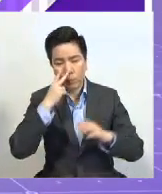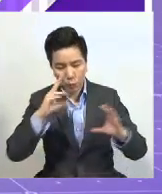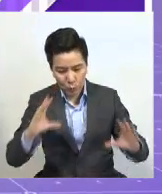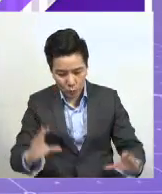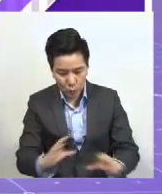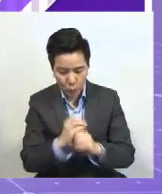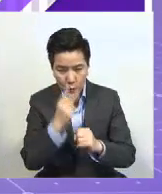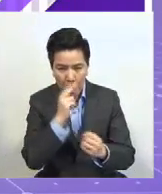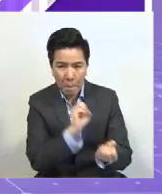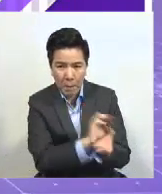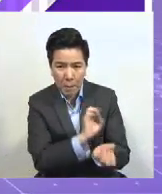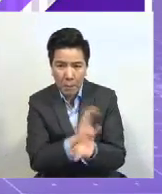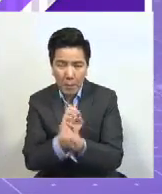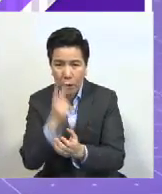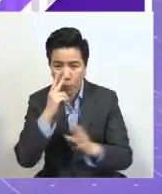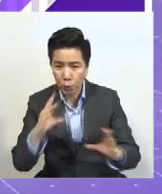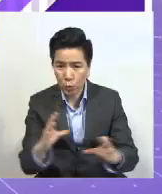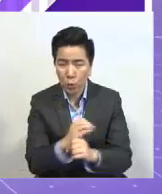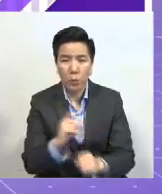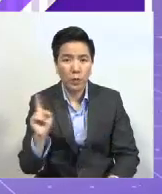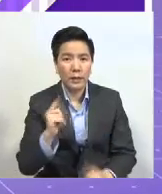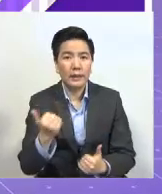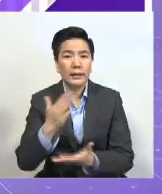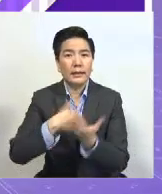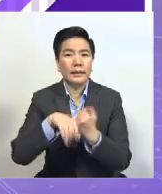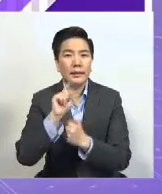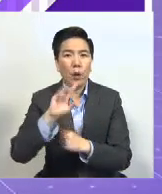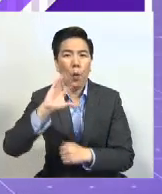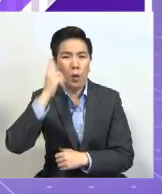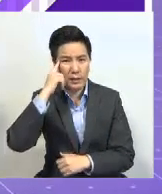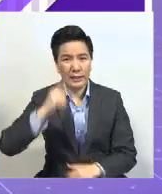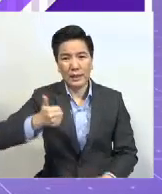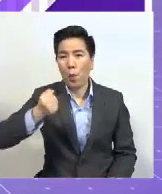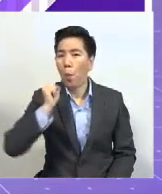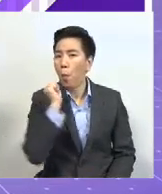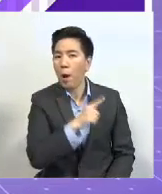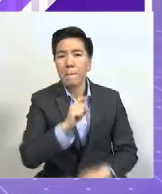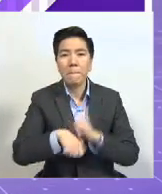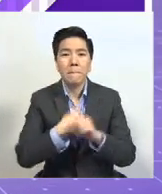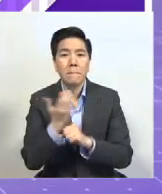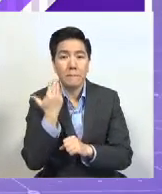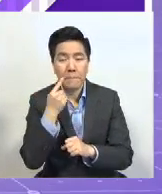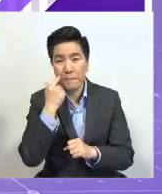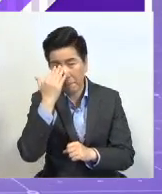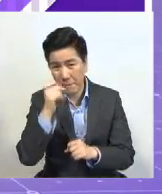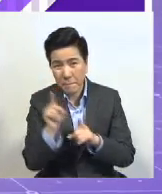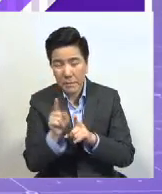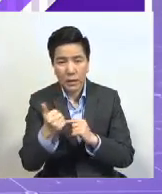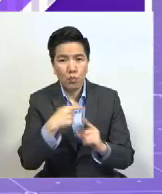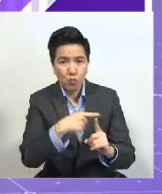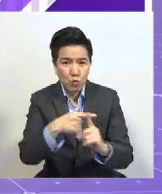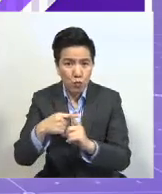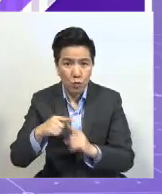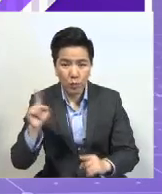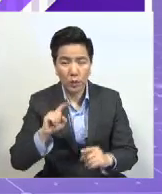ลกันแล้วก็ประเมินผลกระทบว่าโดยรวมเนี่ยเศรษฐกิจโลกน่าจะดีขึ้นกว่าปีที่แล้วเพราะว่าอย่างนึงอย่างที่มองเหมือนอาจารย์ปัจจัยบวกก็